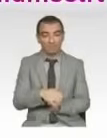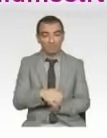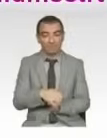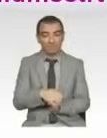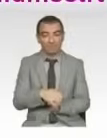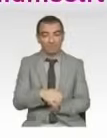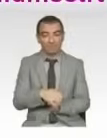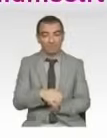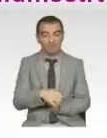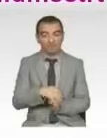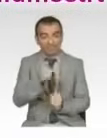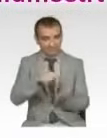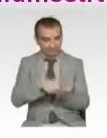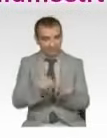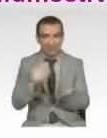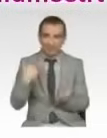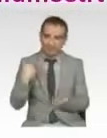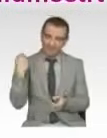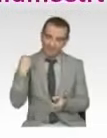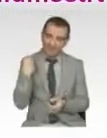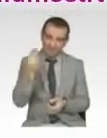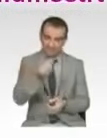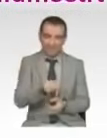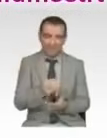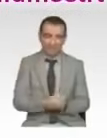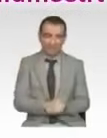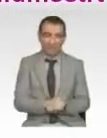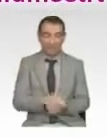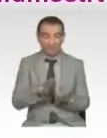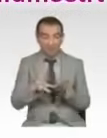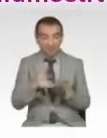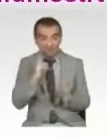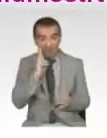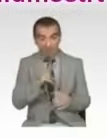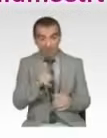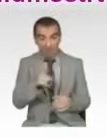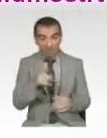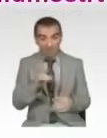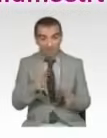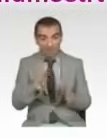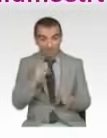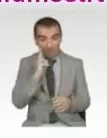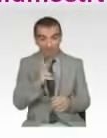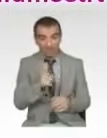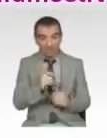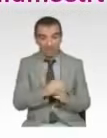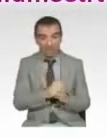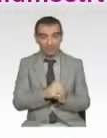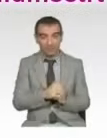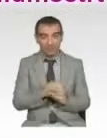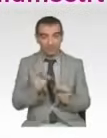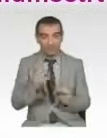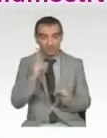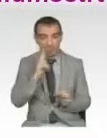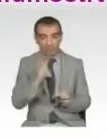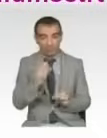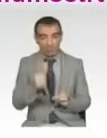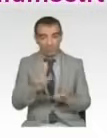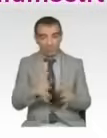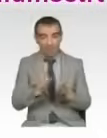Mis. Siz bitince söyleyeyim, ben getiririm yine size. Bak bak, parlamayı görüyor musun? Hı-hı. Bak. Vallahi bak ne güzel parladı. Baba Abdülkadir'e bak ne güzel